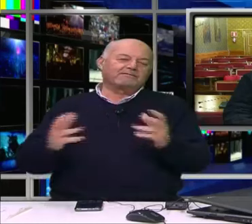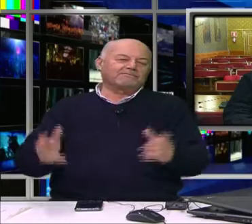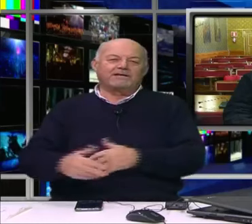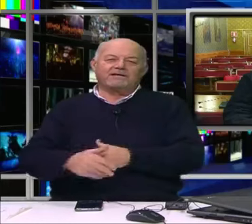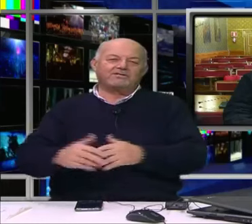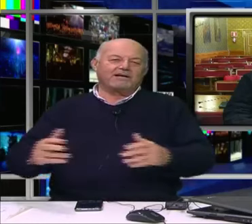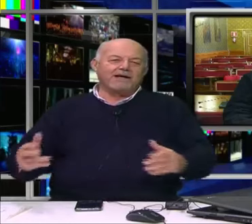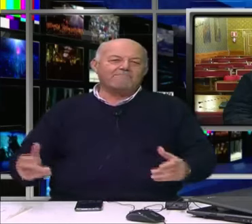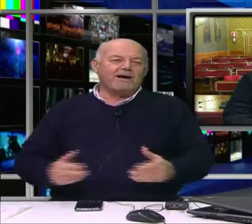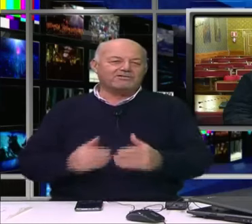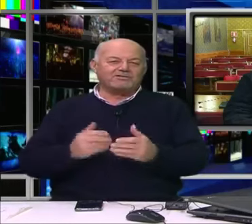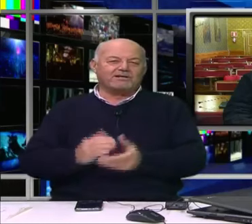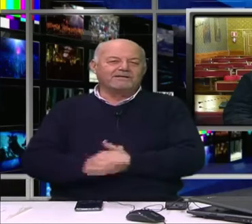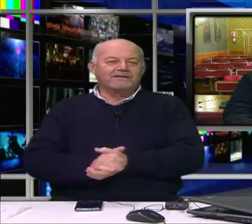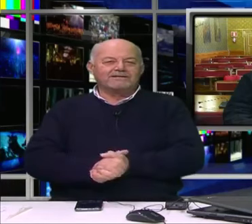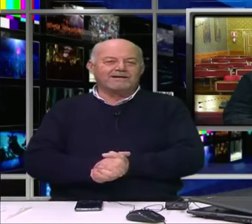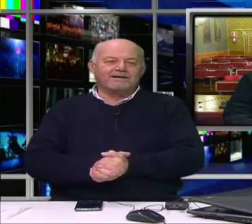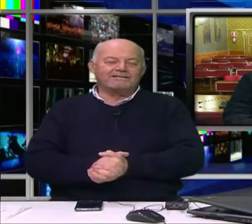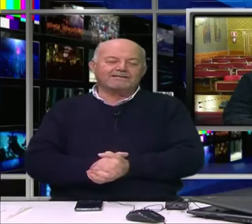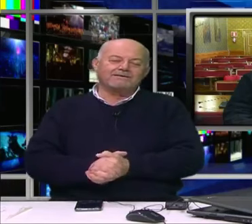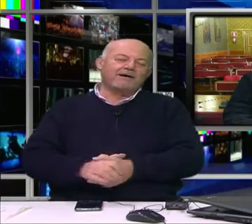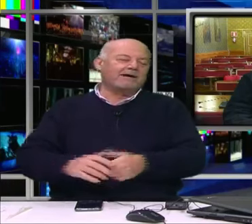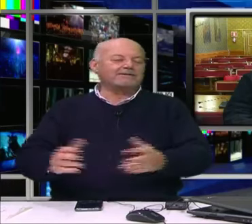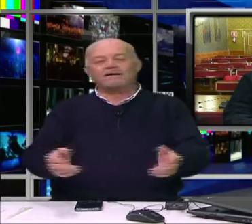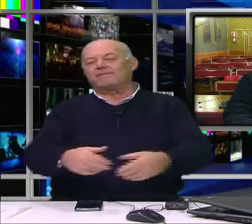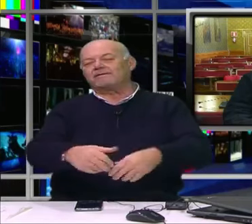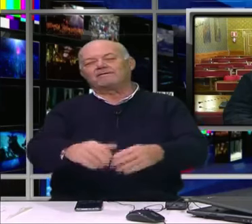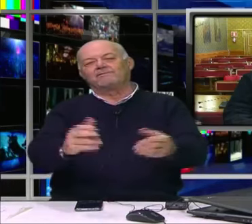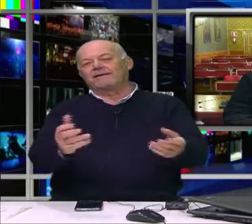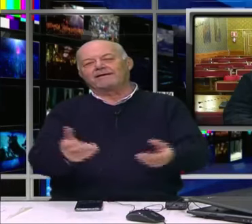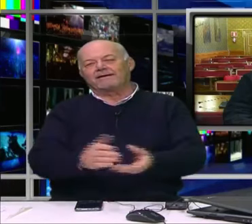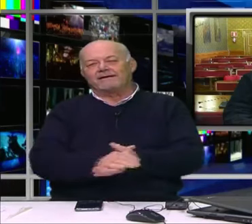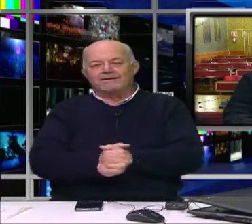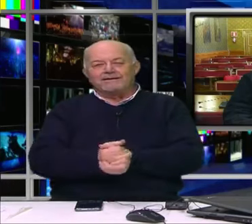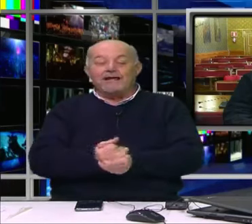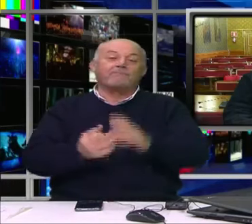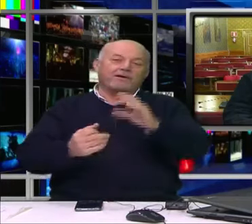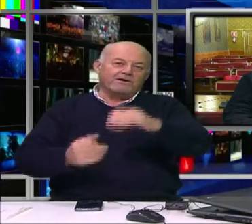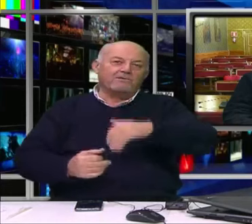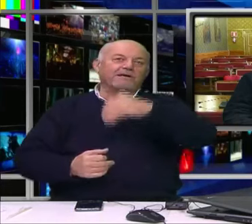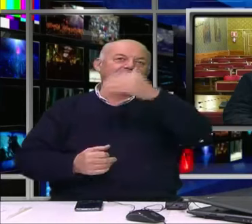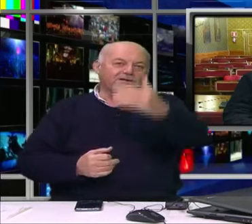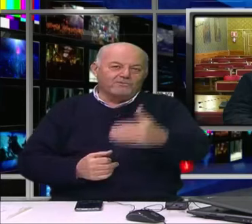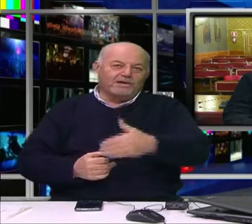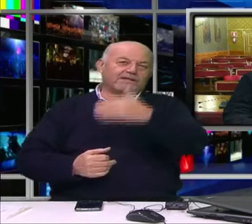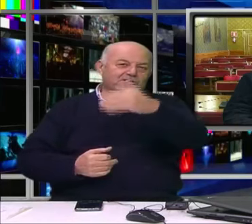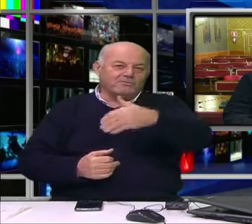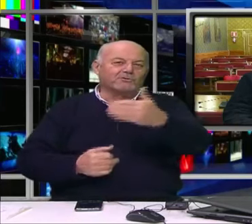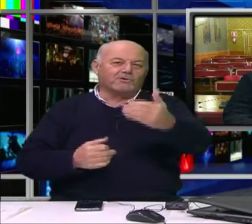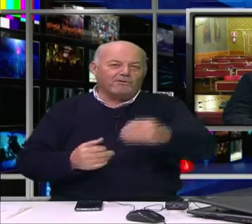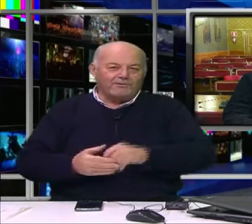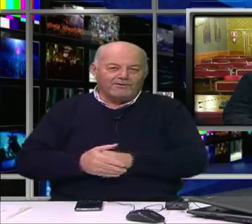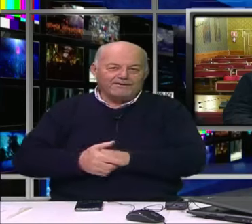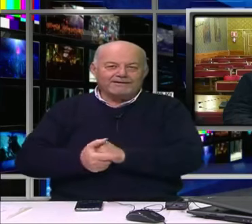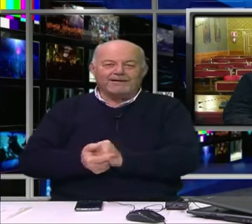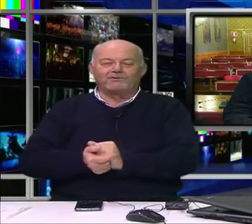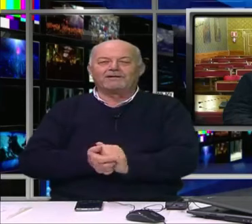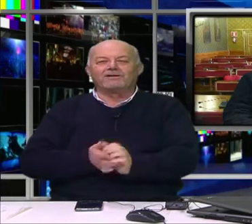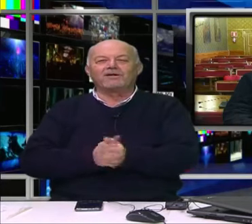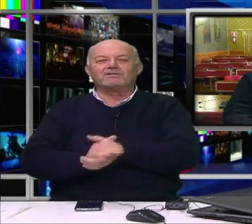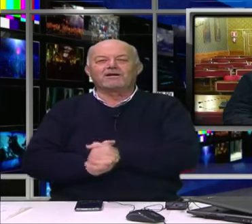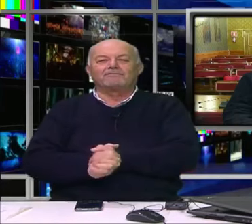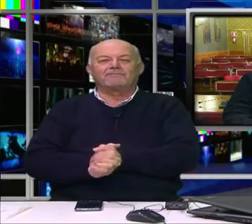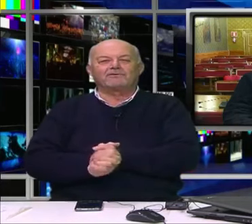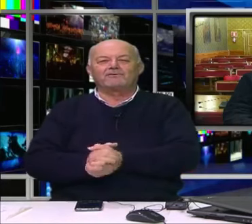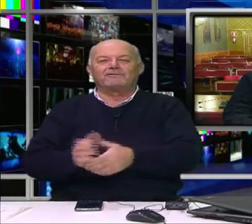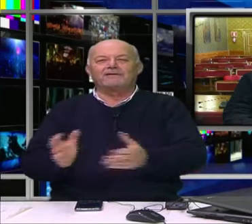poi finisce le ambasce della settimana e sabato e domenica e poi ricomincia lunedì, cioè, purtroppo è lunedì.